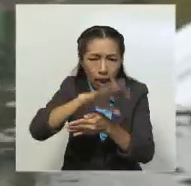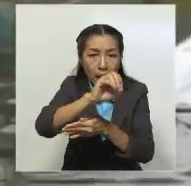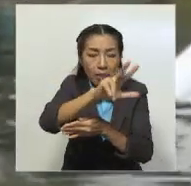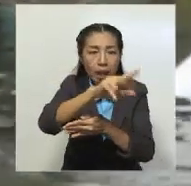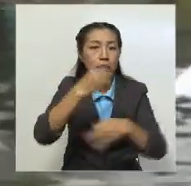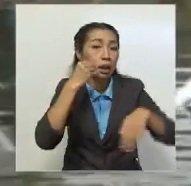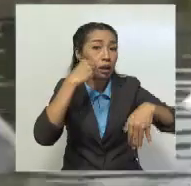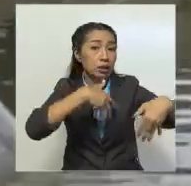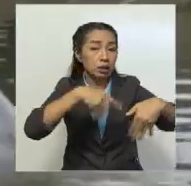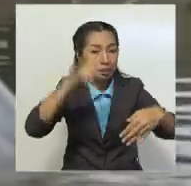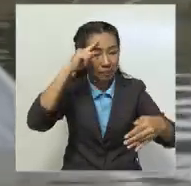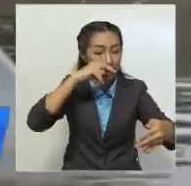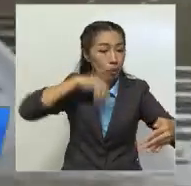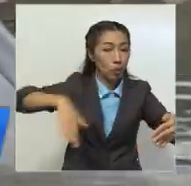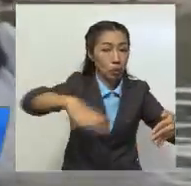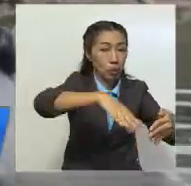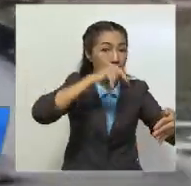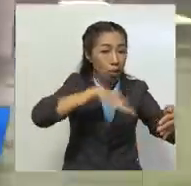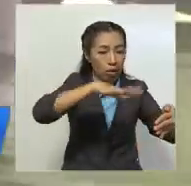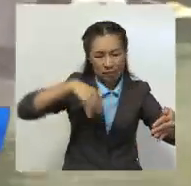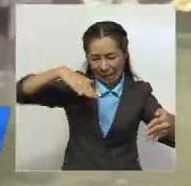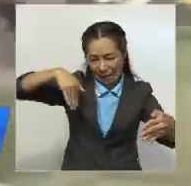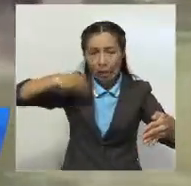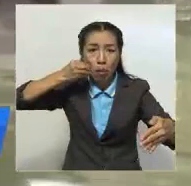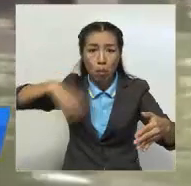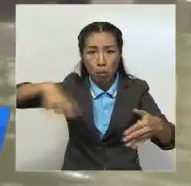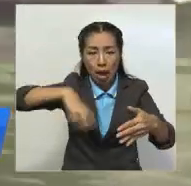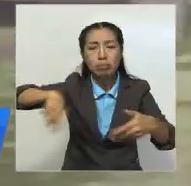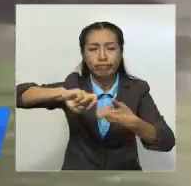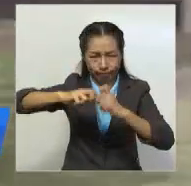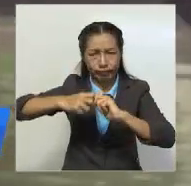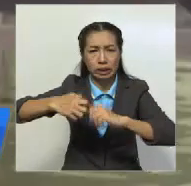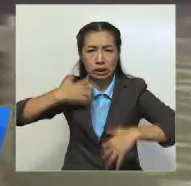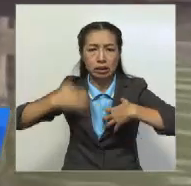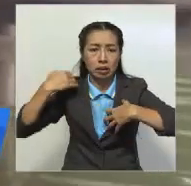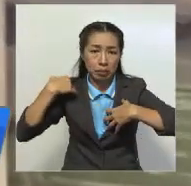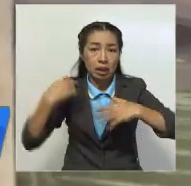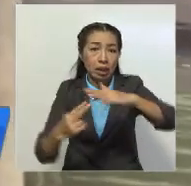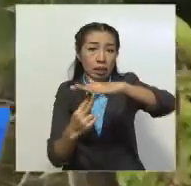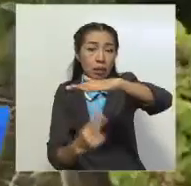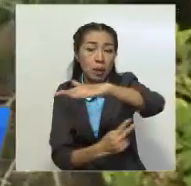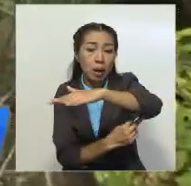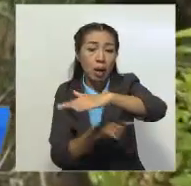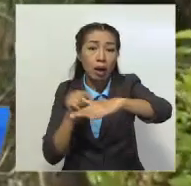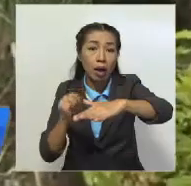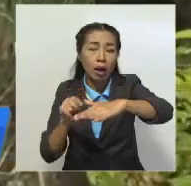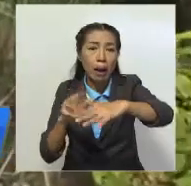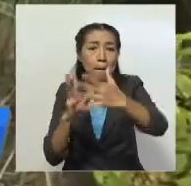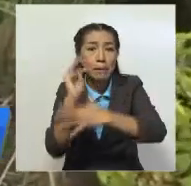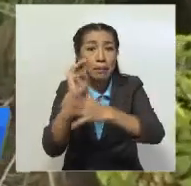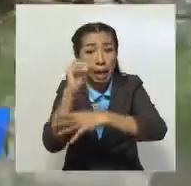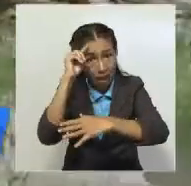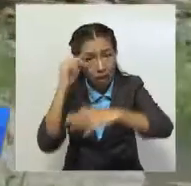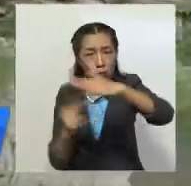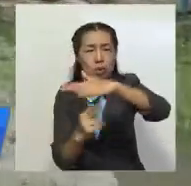บุรีนะครับซึ่งอยู่บริเวณเหนือเขื่อนได้รับความเดือดร้อนนะครับและก็ล่าสุดระดับน้ำที่บริเวณสะพานไม้อุตมานุสรณ์หรือที่เราเรียกกันว่าส